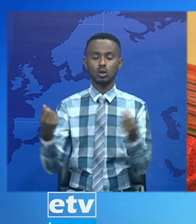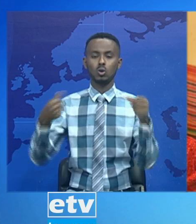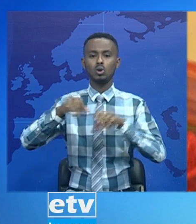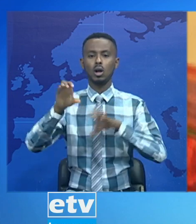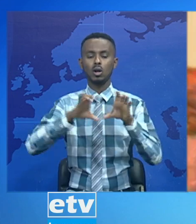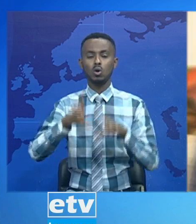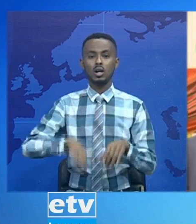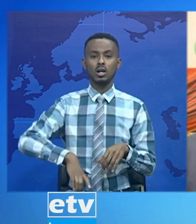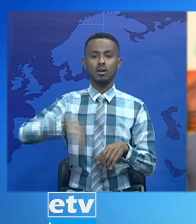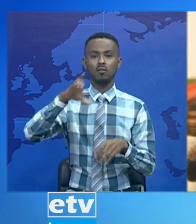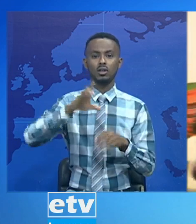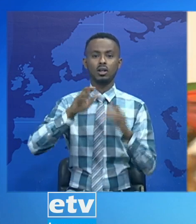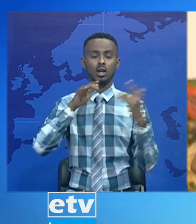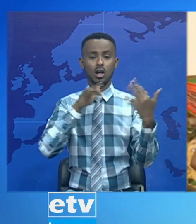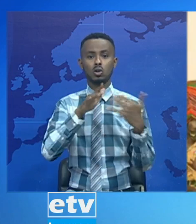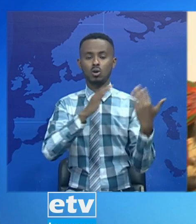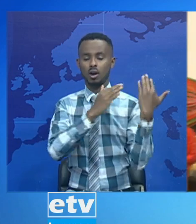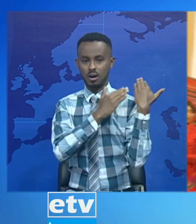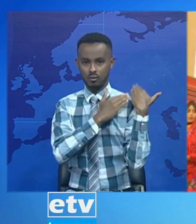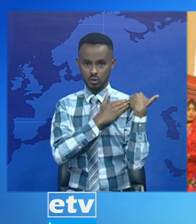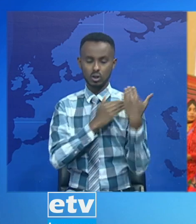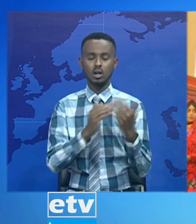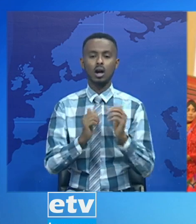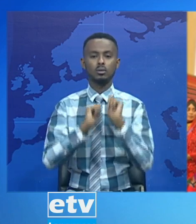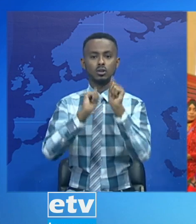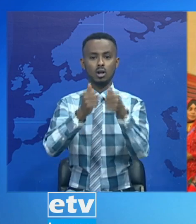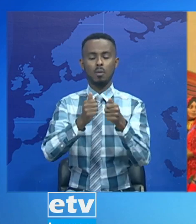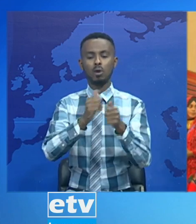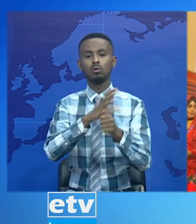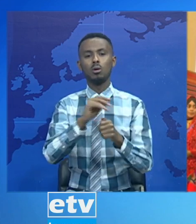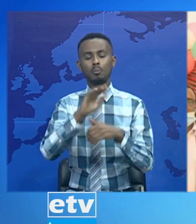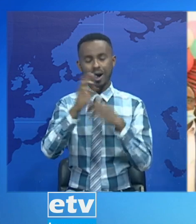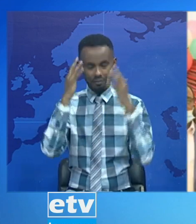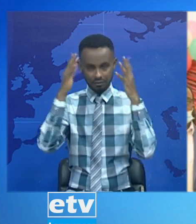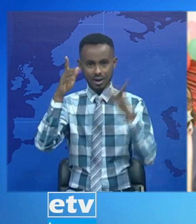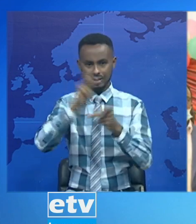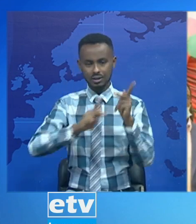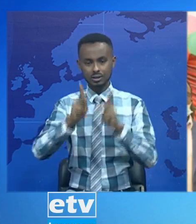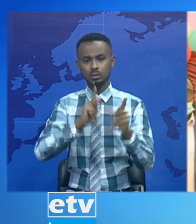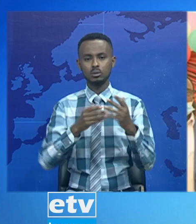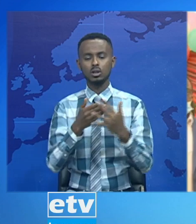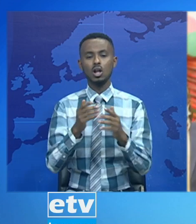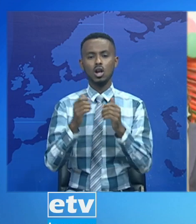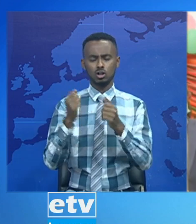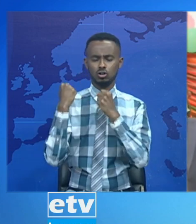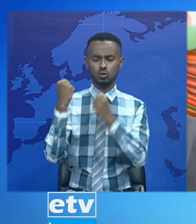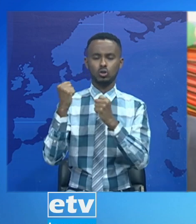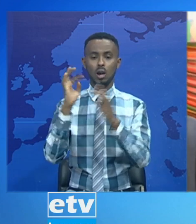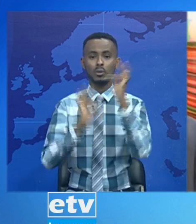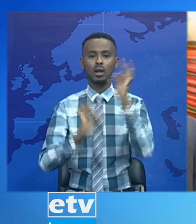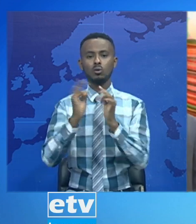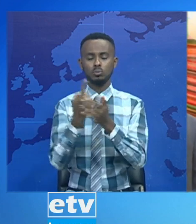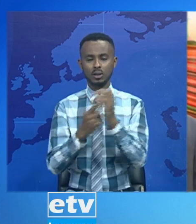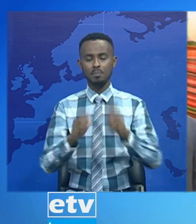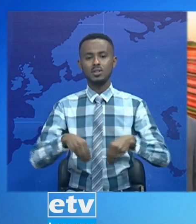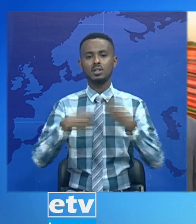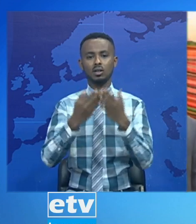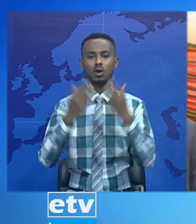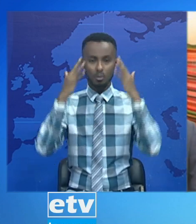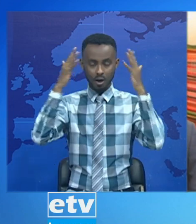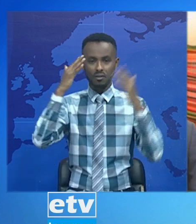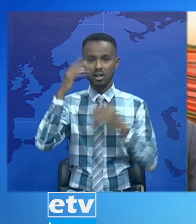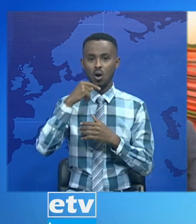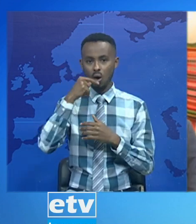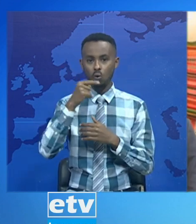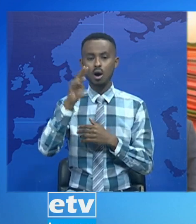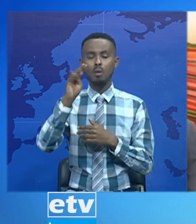ላደረጉ ከፍተኛ የጦር ጄኔራሎች ያበረከተው ሽልማትም በአፋር ህዝብ ዘንድ ለጀግኖችና ባለ ታሪኮች የሚሰጠው በአፋረኛ